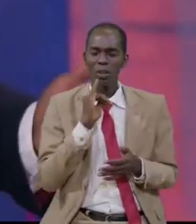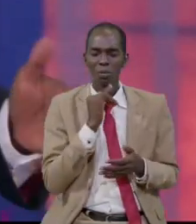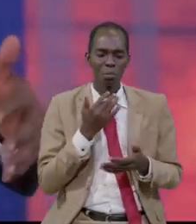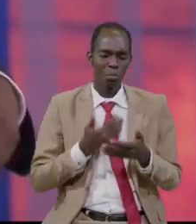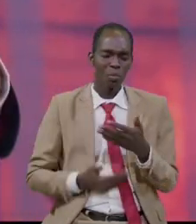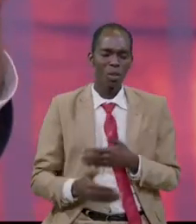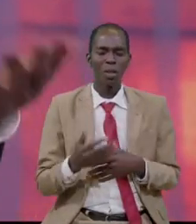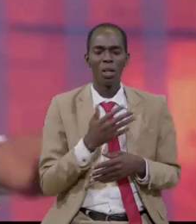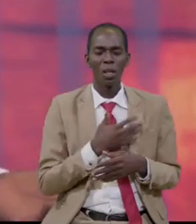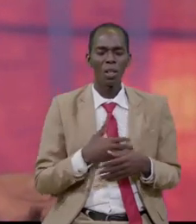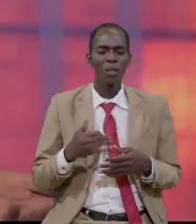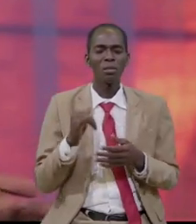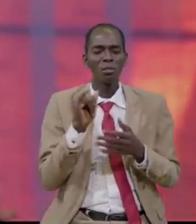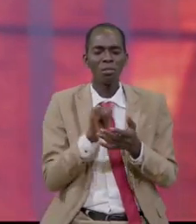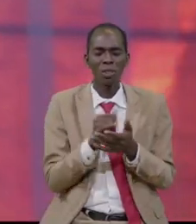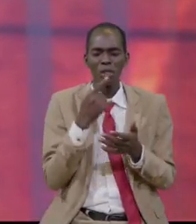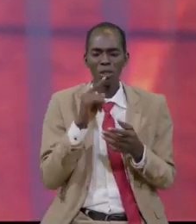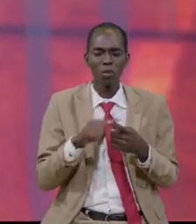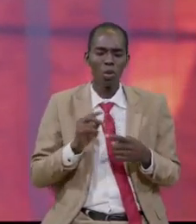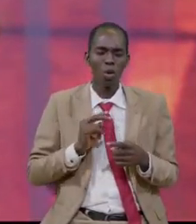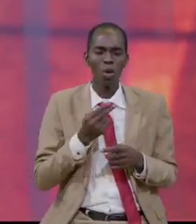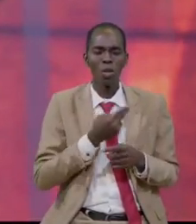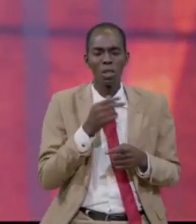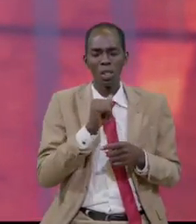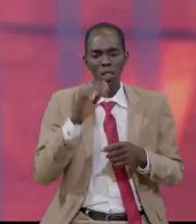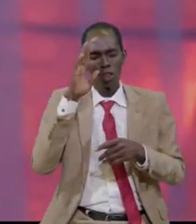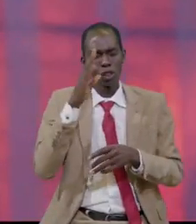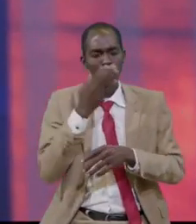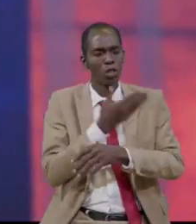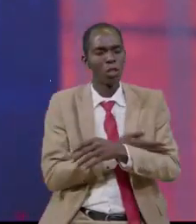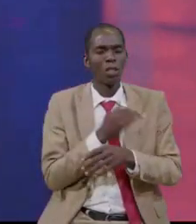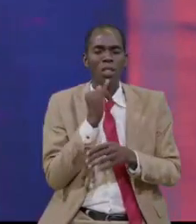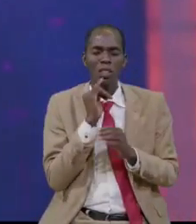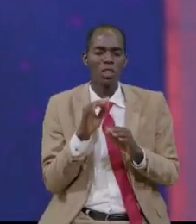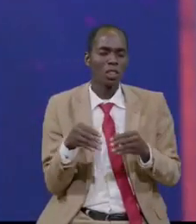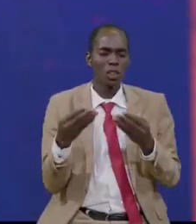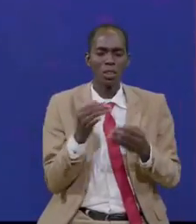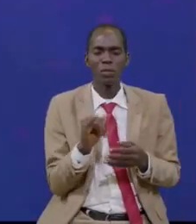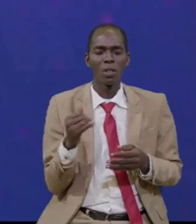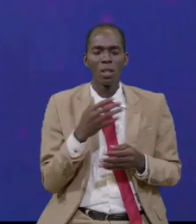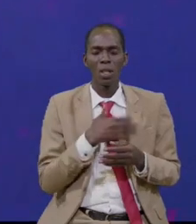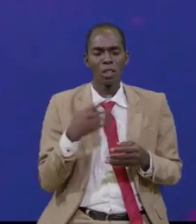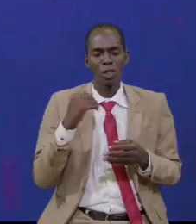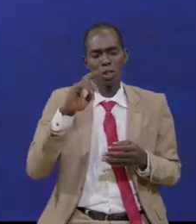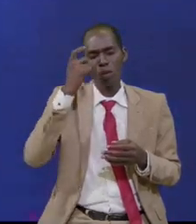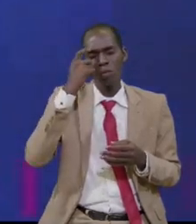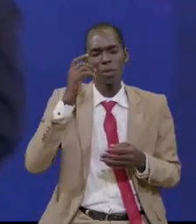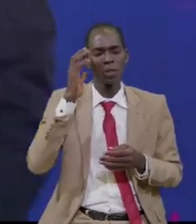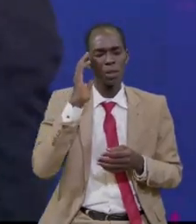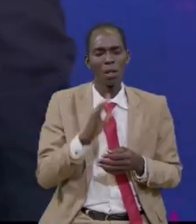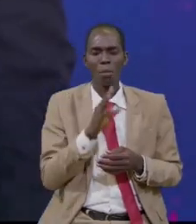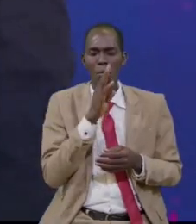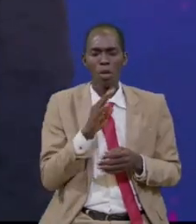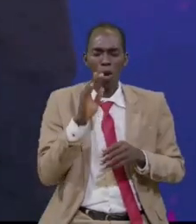maintenant il continue en disant, un fils nous est donné et la domination reposera sur